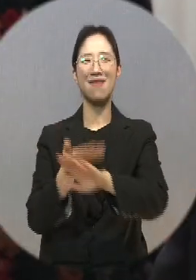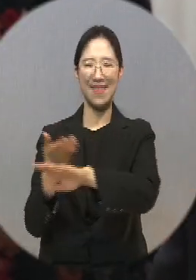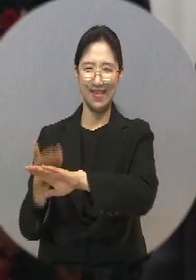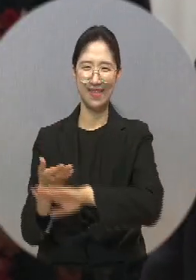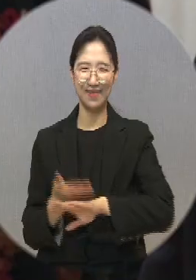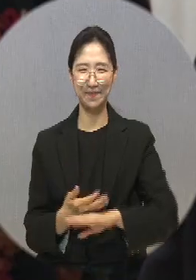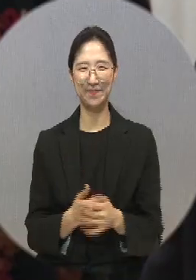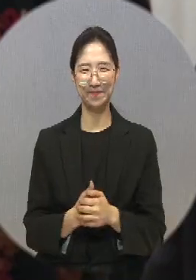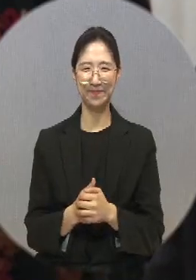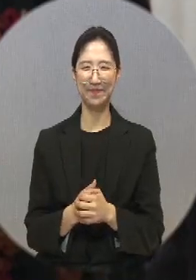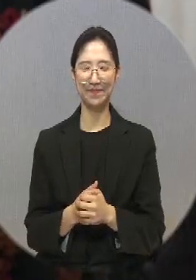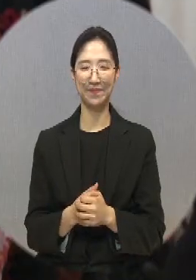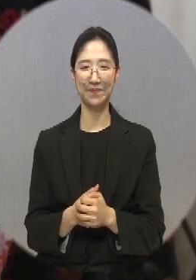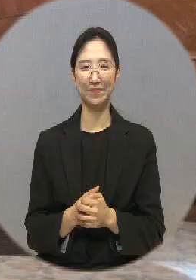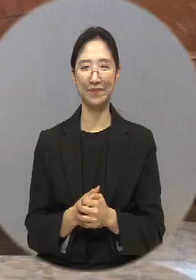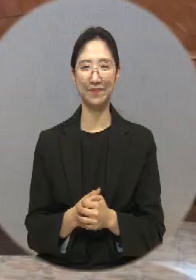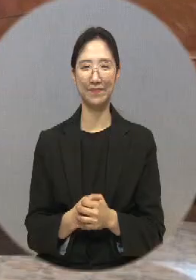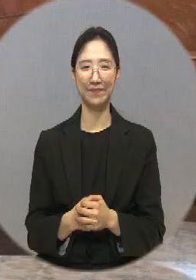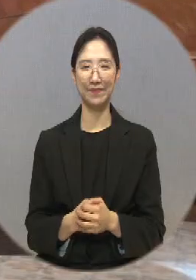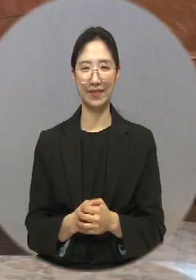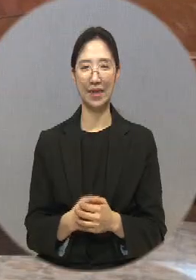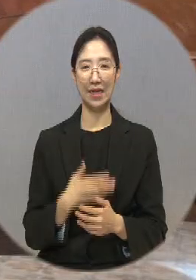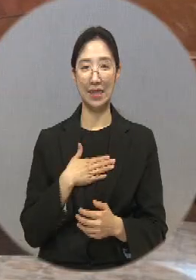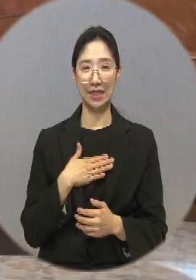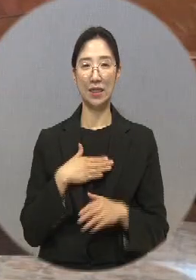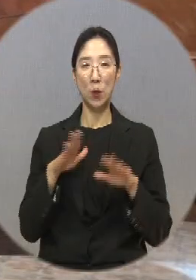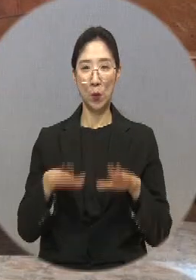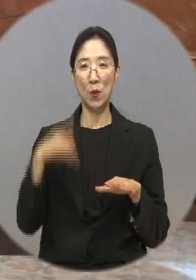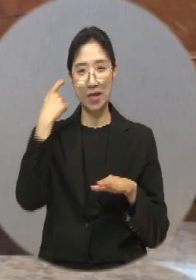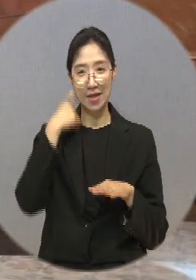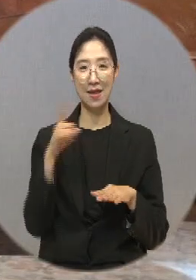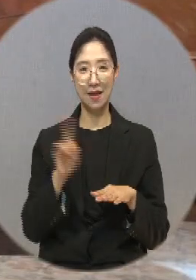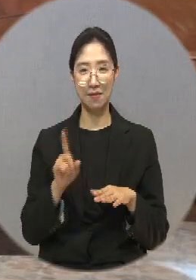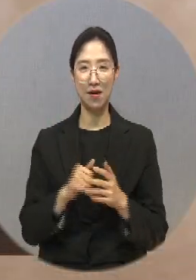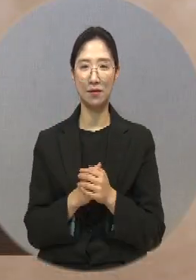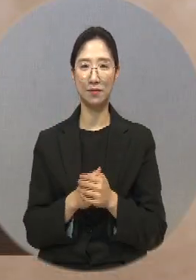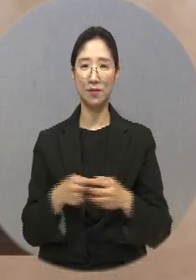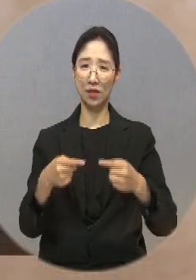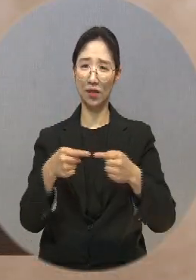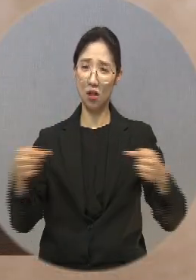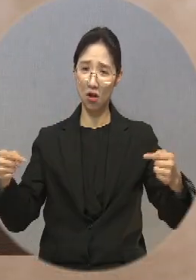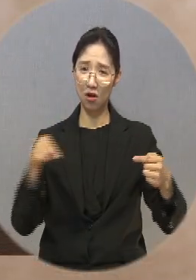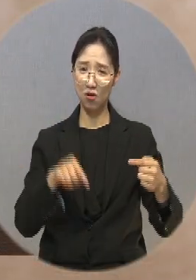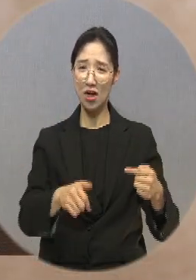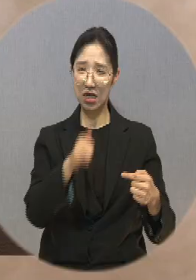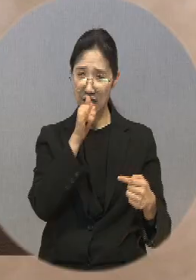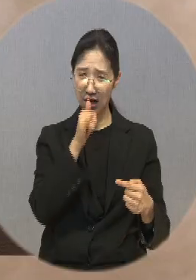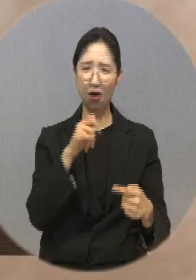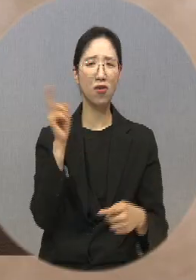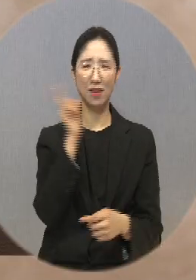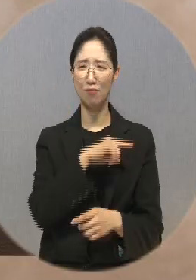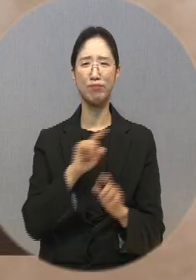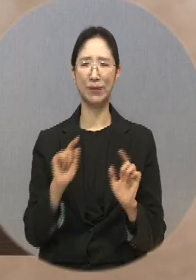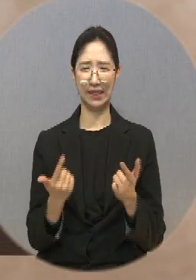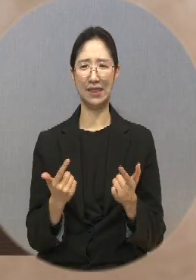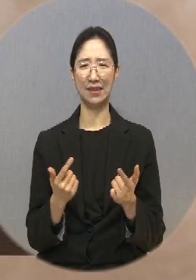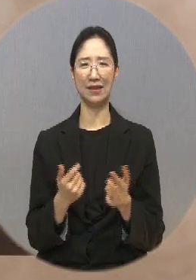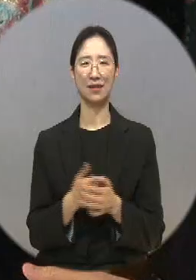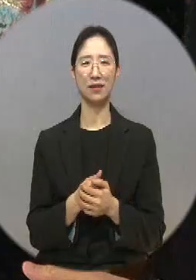사정이 있는 거 아닐까요? 저는 오늘 또 한 번 느낀 게 뭐냐면 선이 있는 것이 나쁘지 않다.